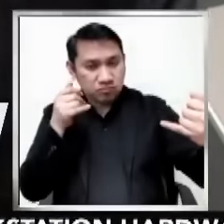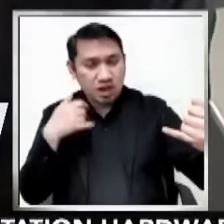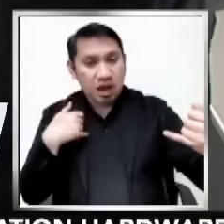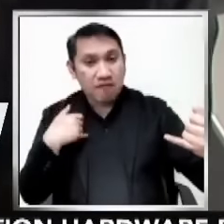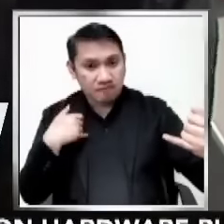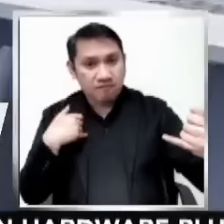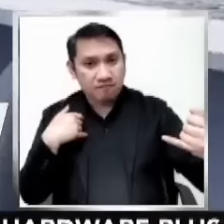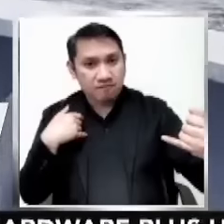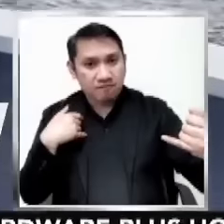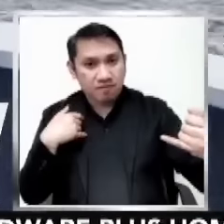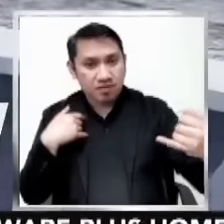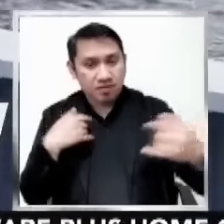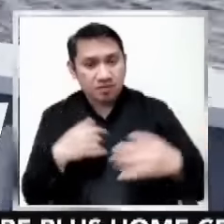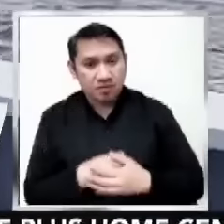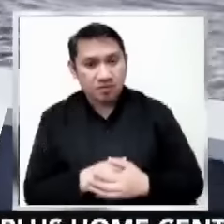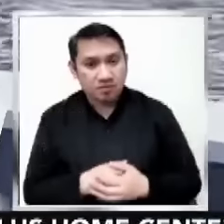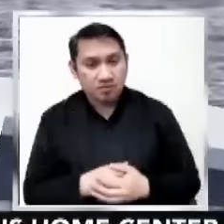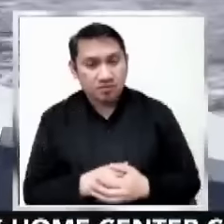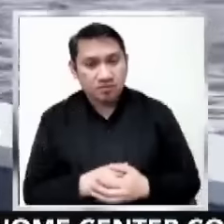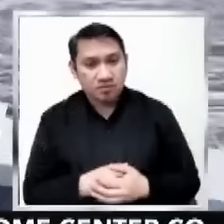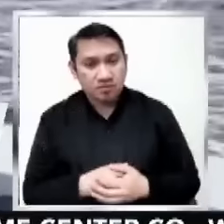peace!